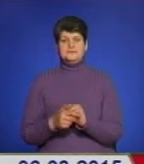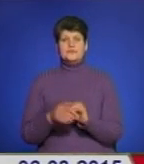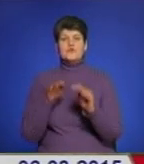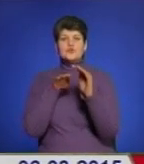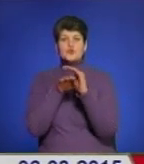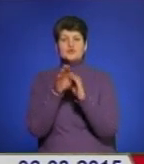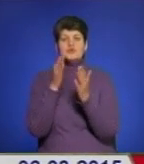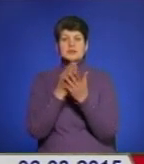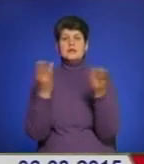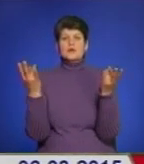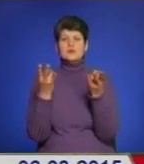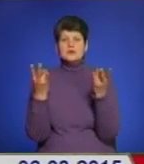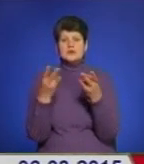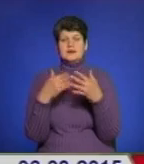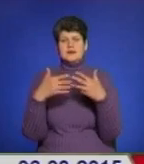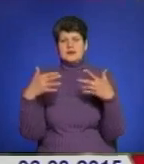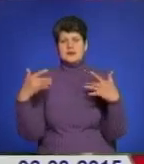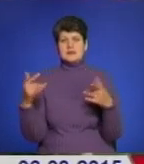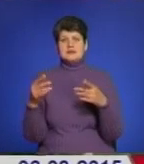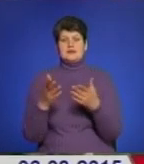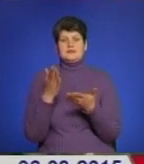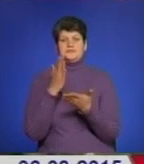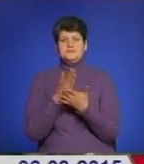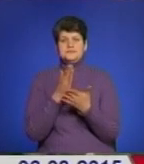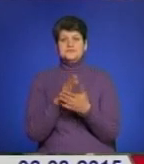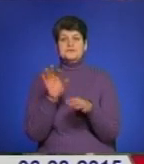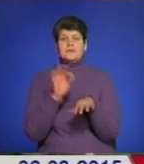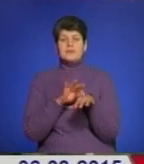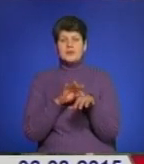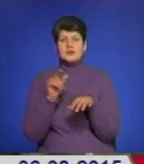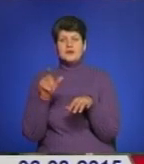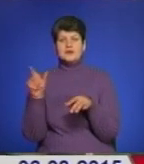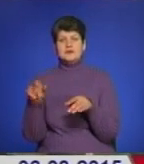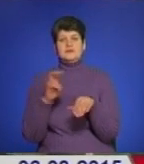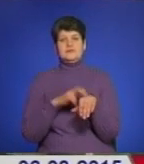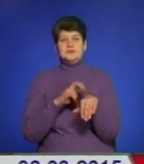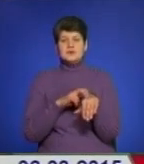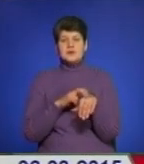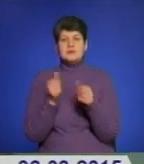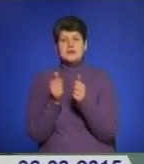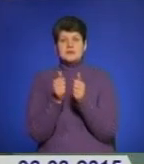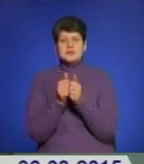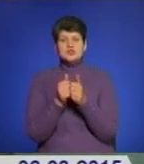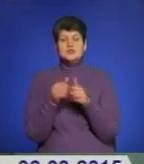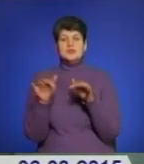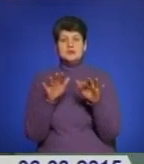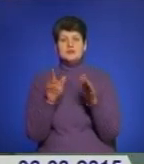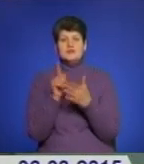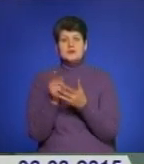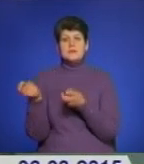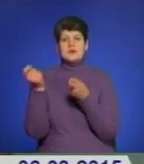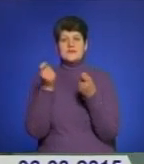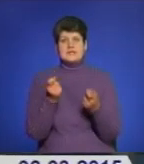є необхідні речі для перебування лікарів і хворих. При наближенні бойових дій до захисних споруд повинні завести продукти.